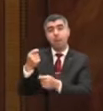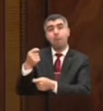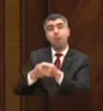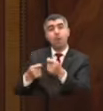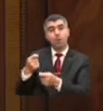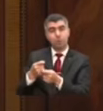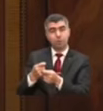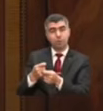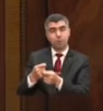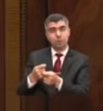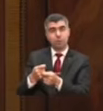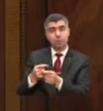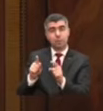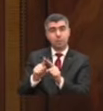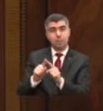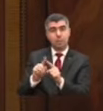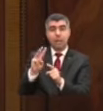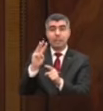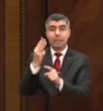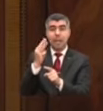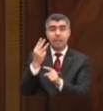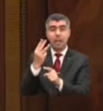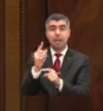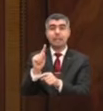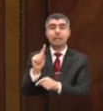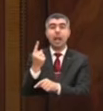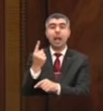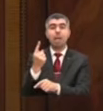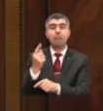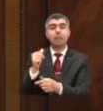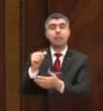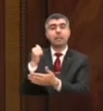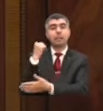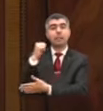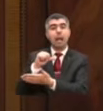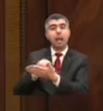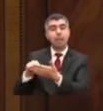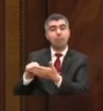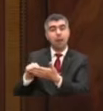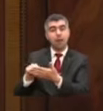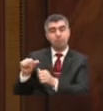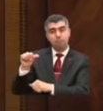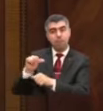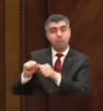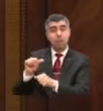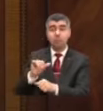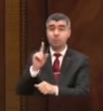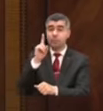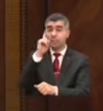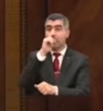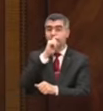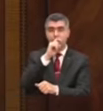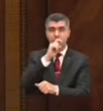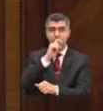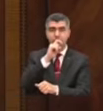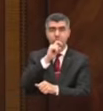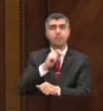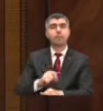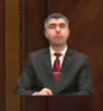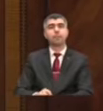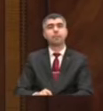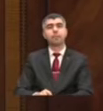لا تي في ولا تيك 3.20 دراهم فيكس لا تتغير. تحرير اللي انا اسميه التحريق،